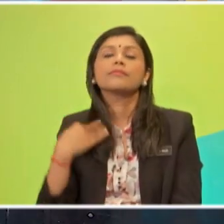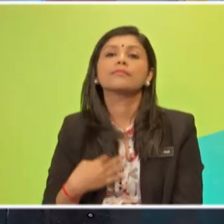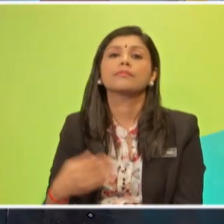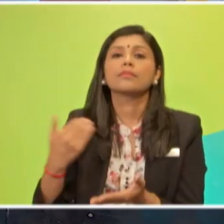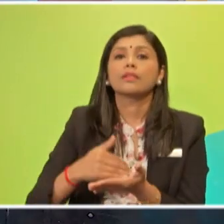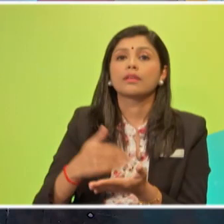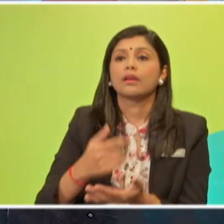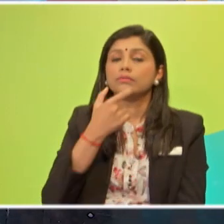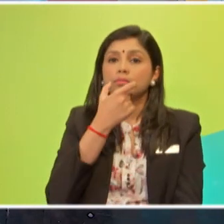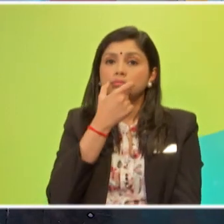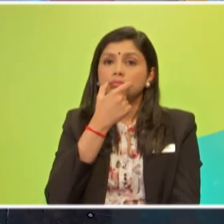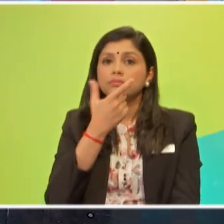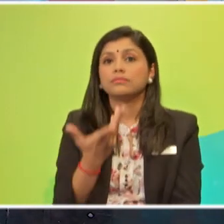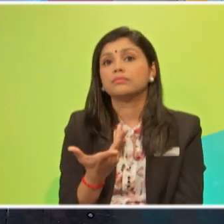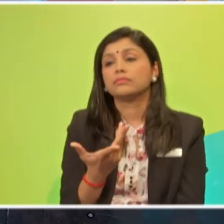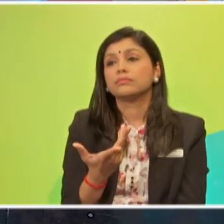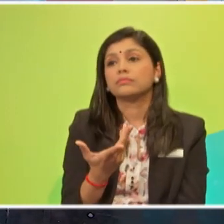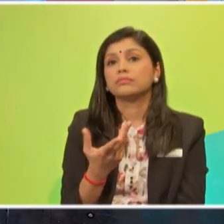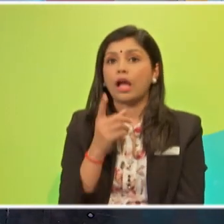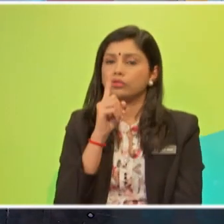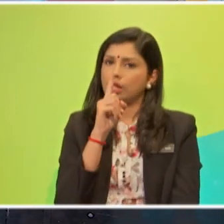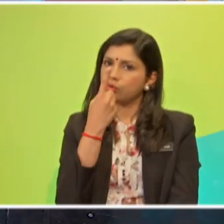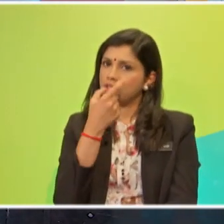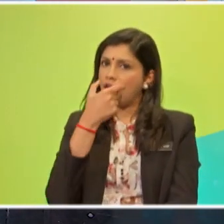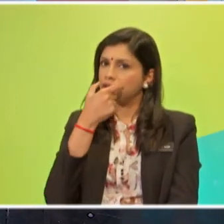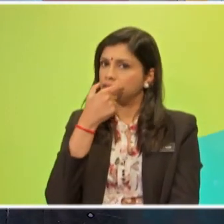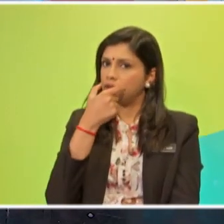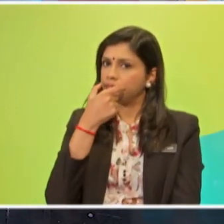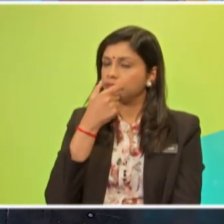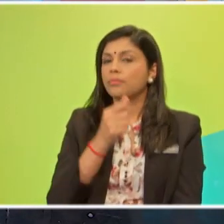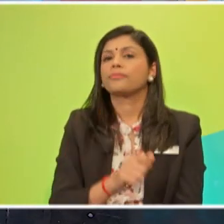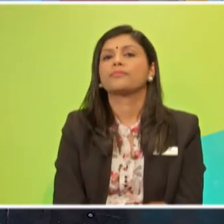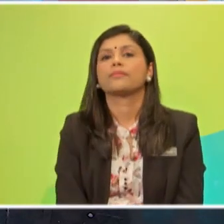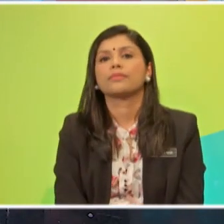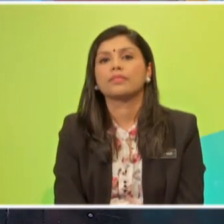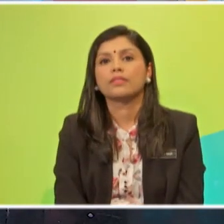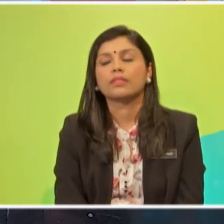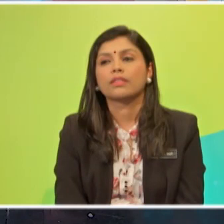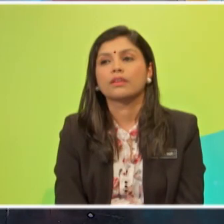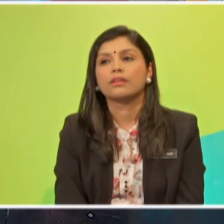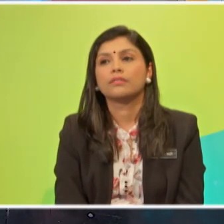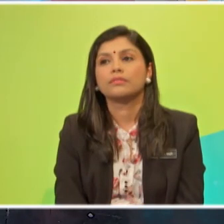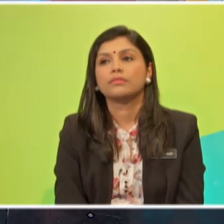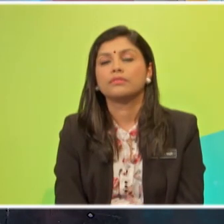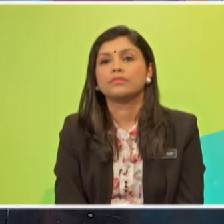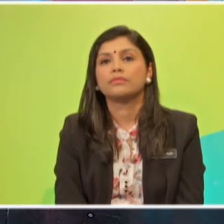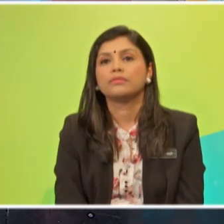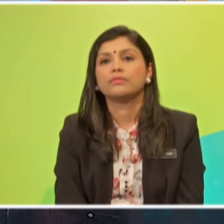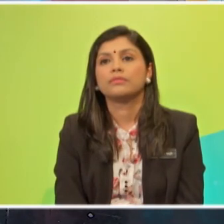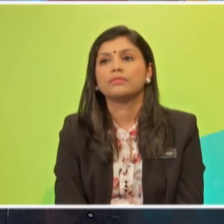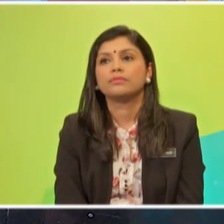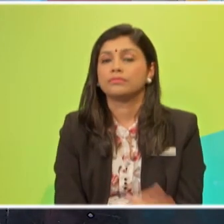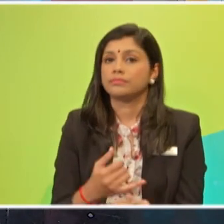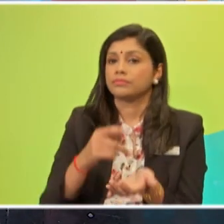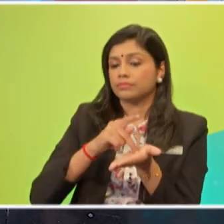dalam tu, Sean? Tinggal lagi satu, cikgu. Satu lagi. Okey, jom murid-murid semua. Kita akan bilang